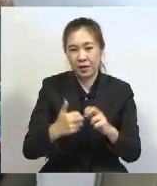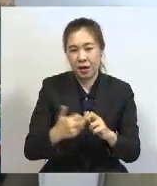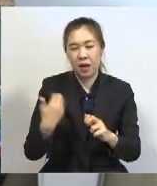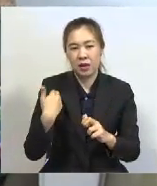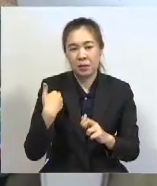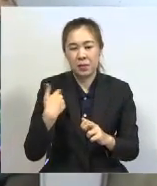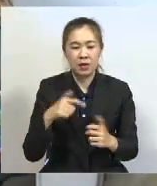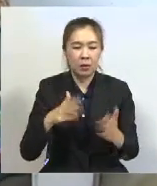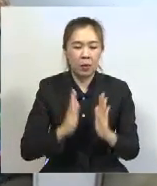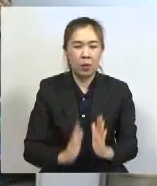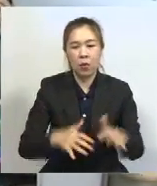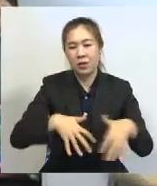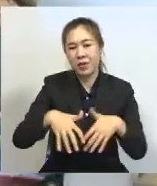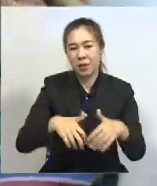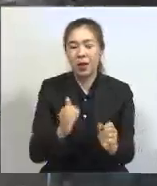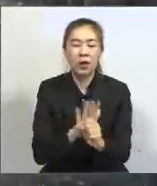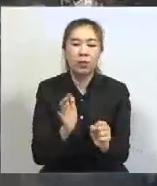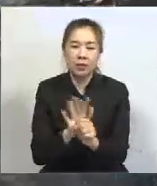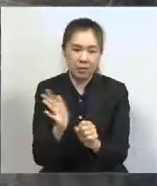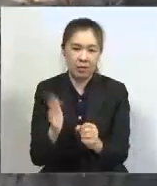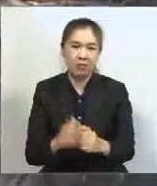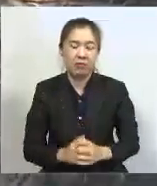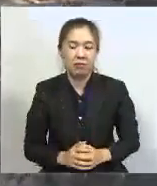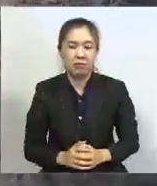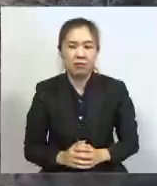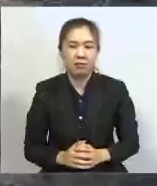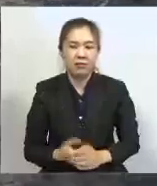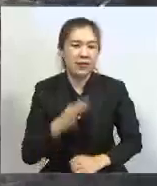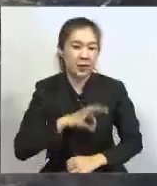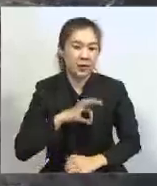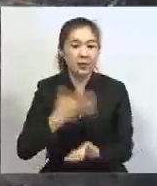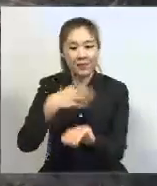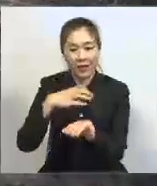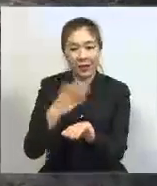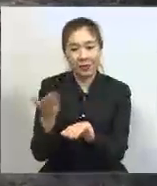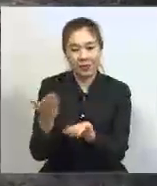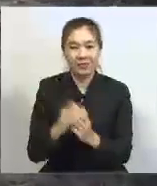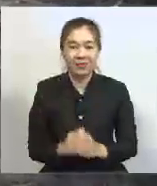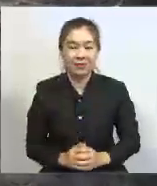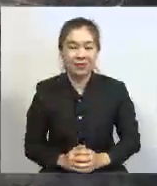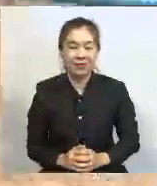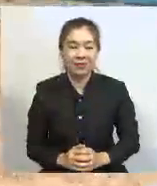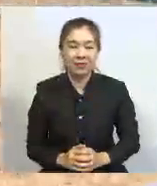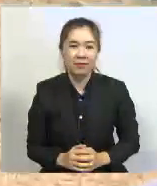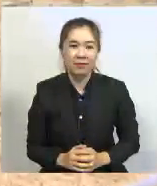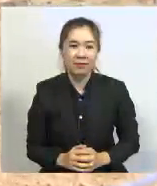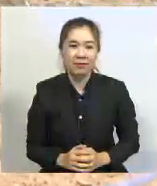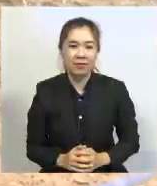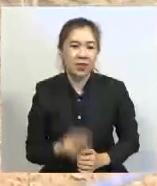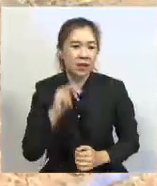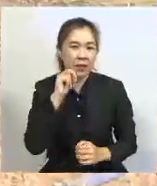แย่งน้ำกันอีกนะคะก็เลยต้องยอมลงทุนแบบนี้นะคะไปฟังความรู้สึกของเกษตรกรค่ะ น้